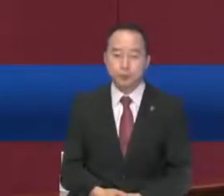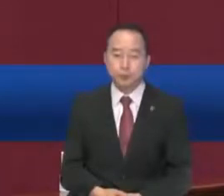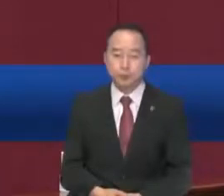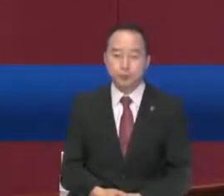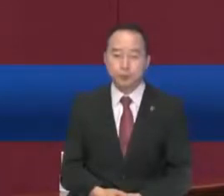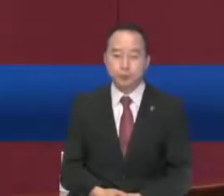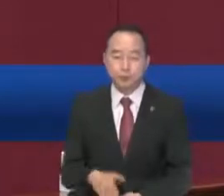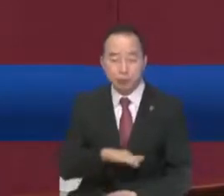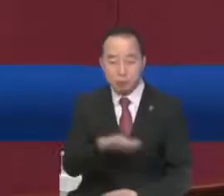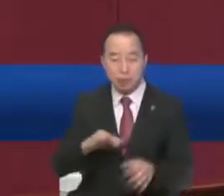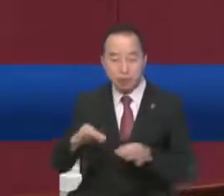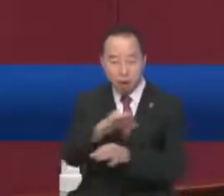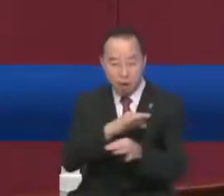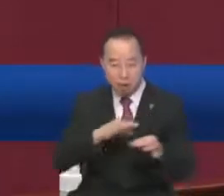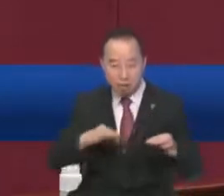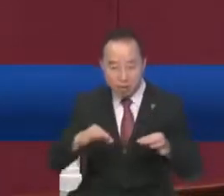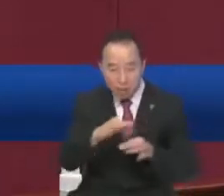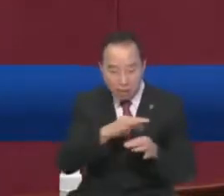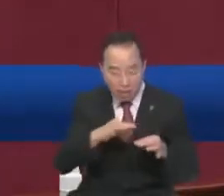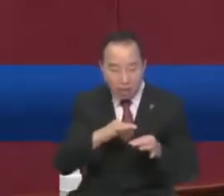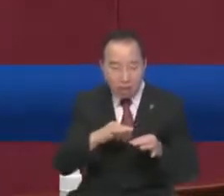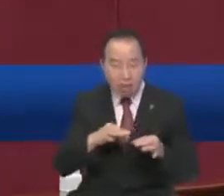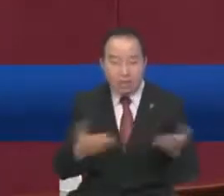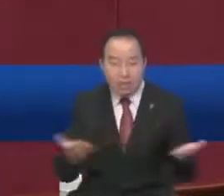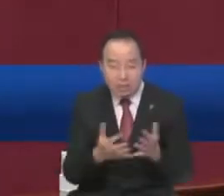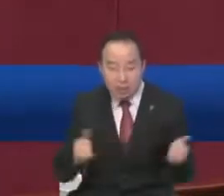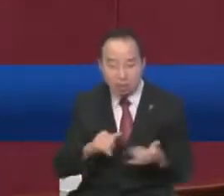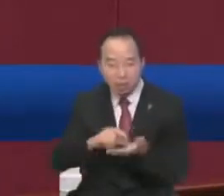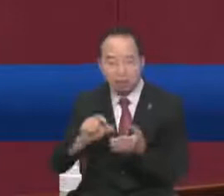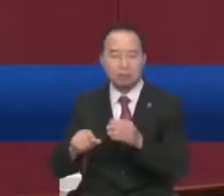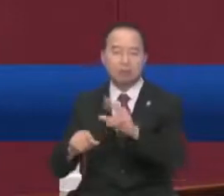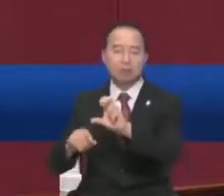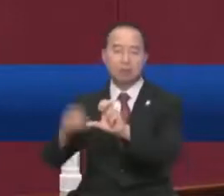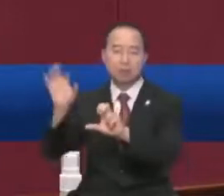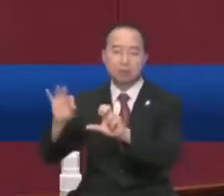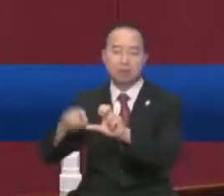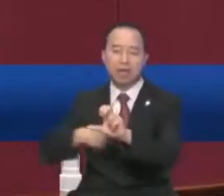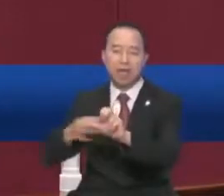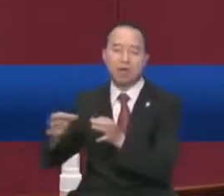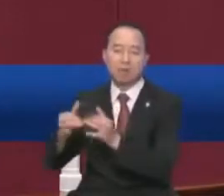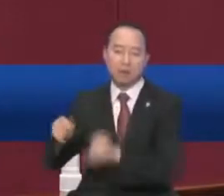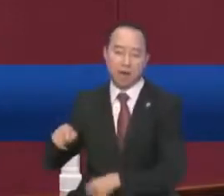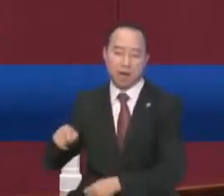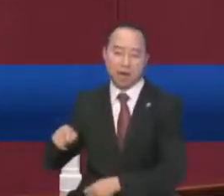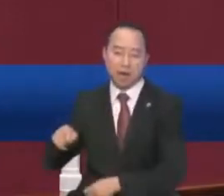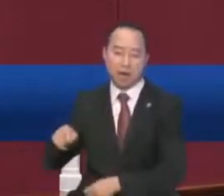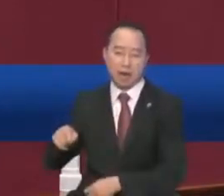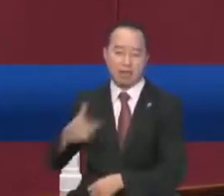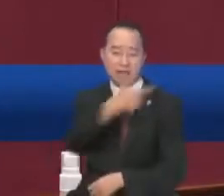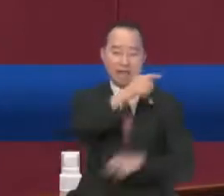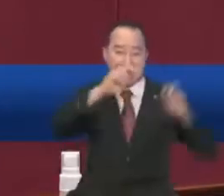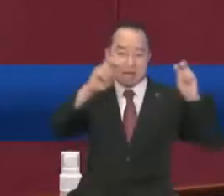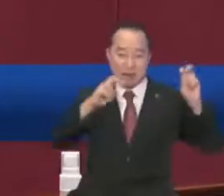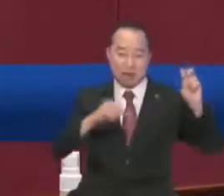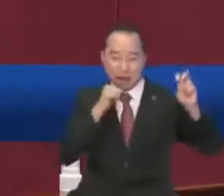우리는 경제활동의 25%가 자영업자입니다. 기업 간 양극화가 심합니다. 그래서